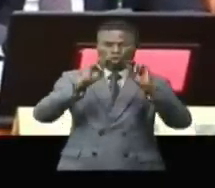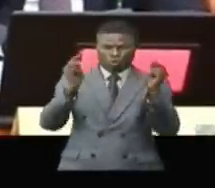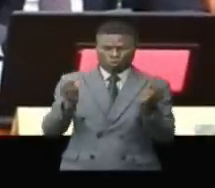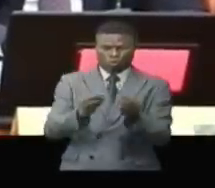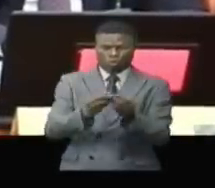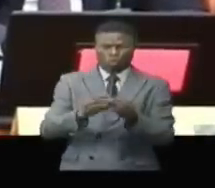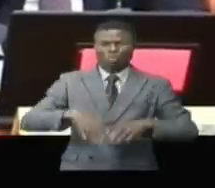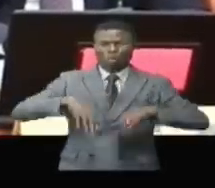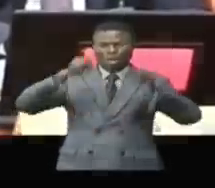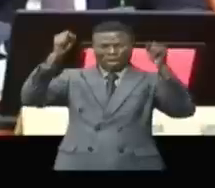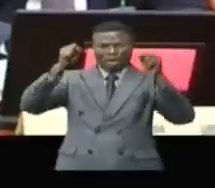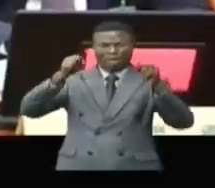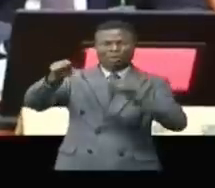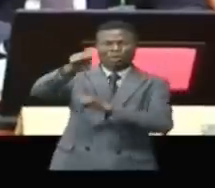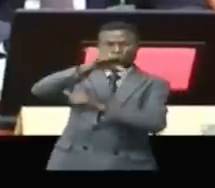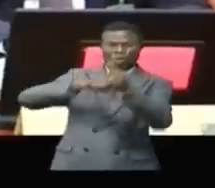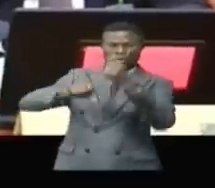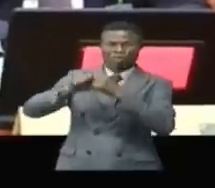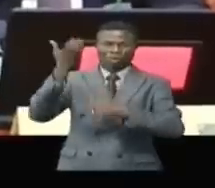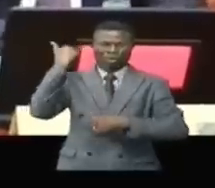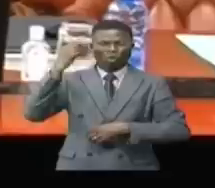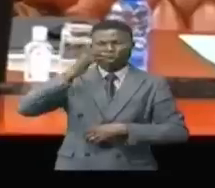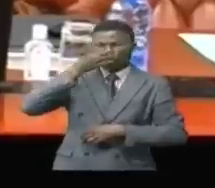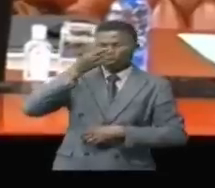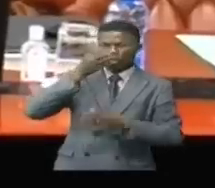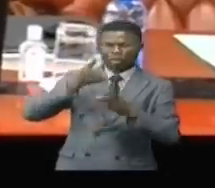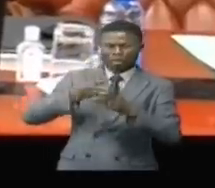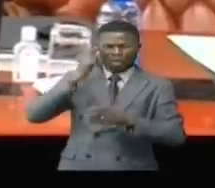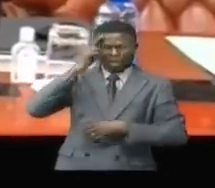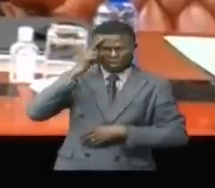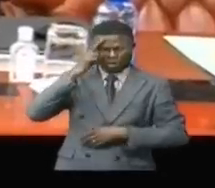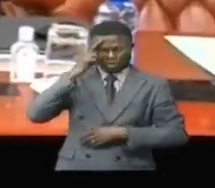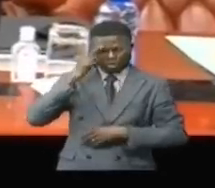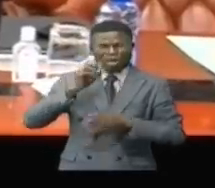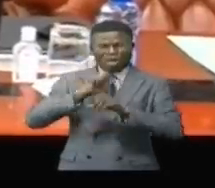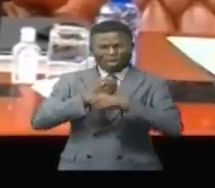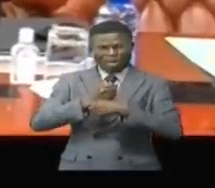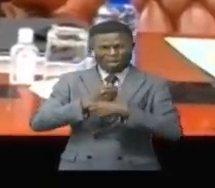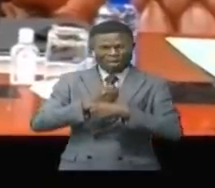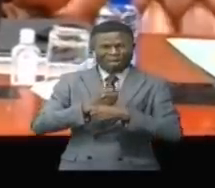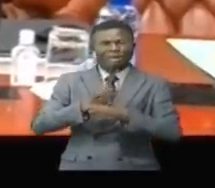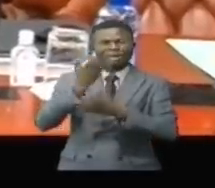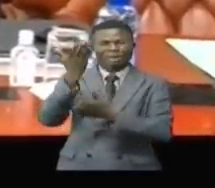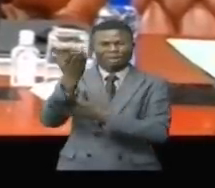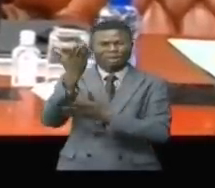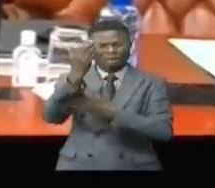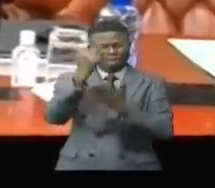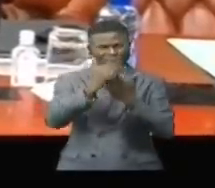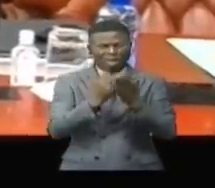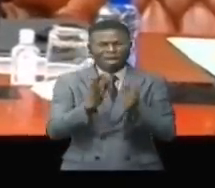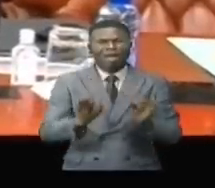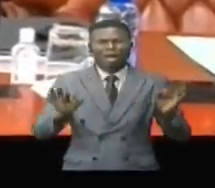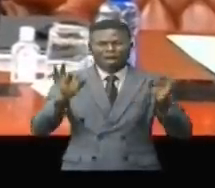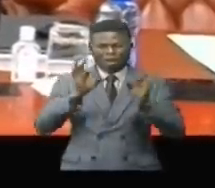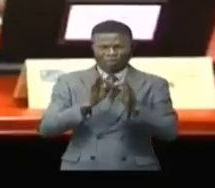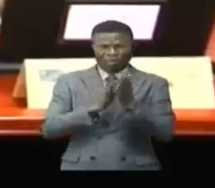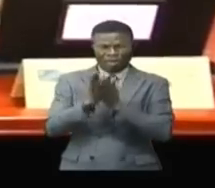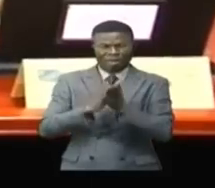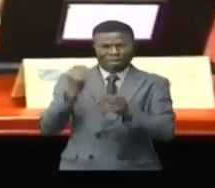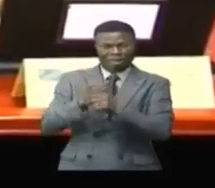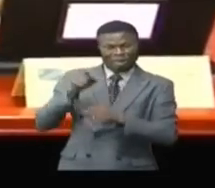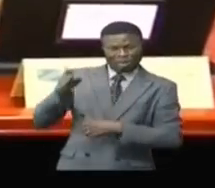hoc environnement-hydrocarbures en vue de réfléchir et formuler des recommandations pertinentes liées à son